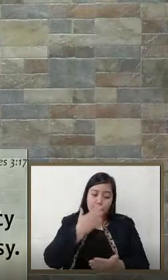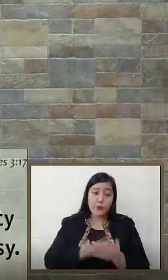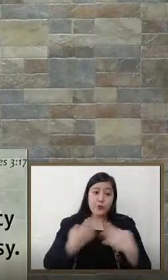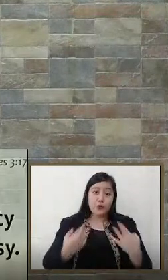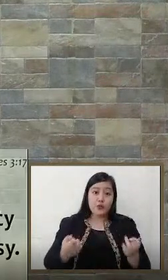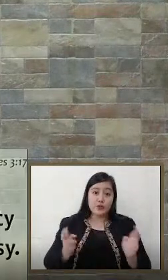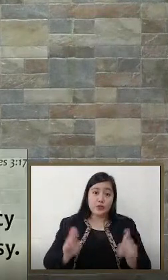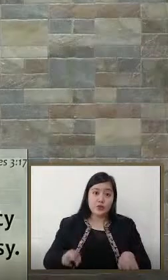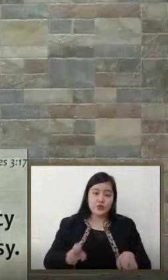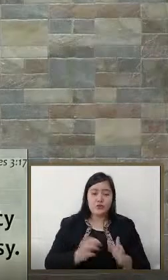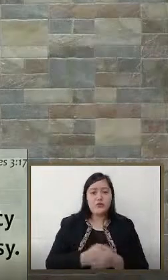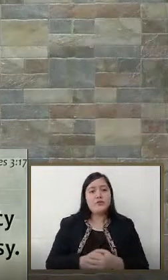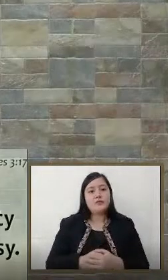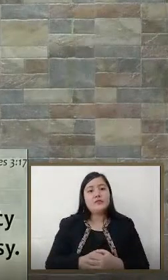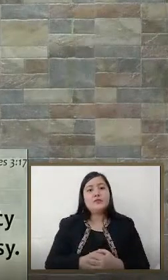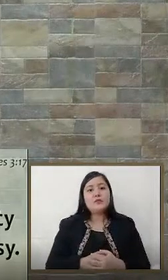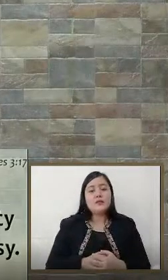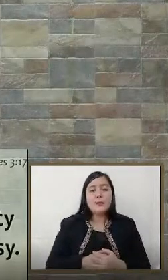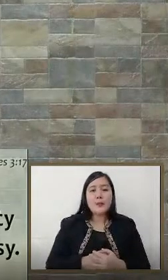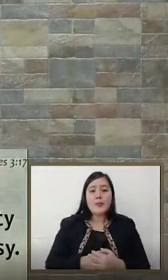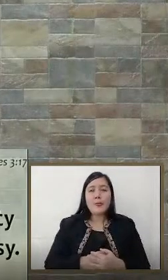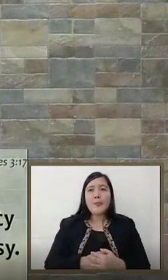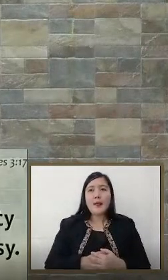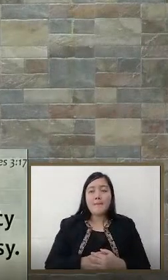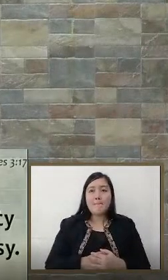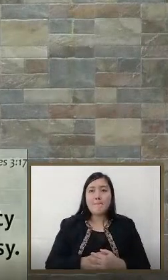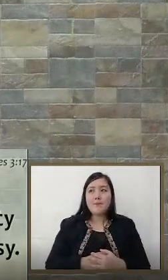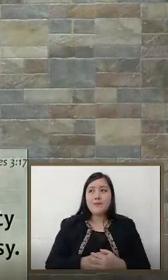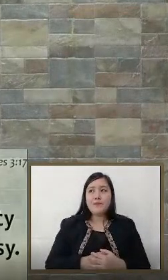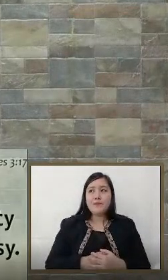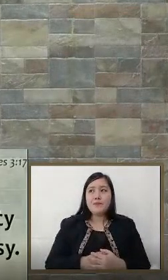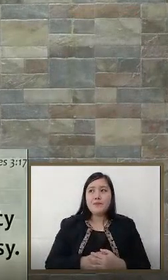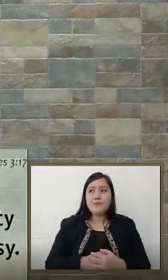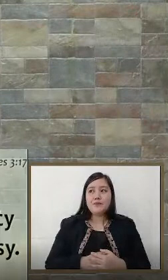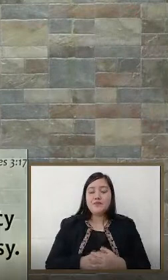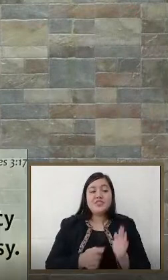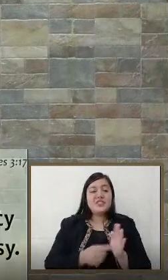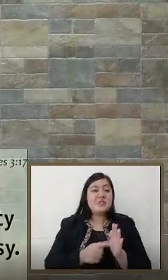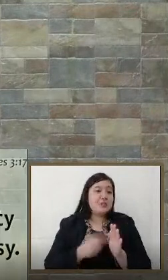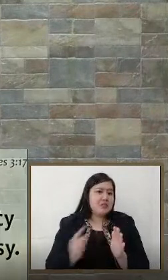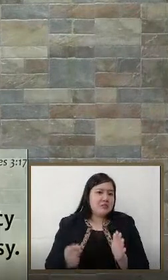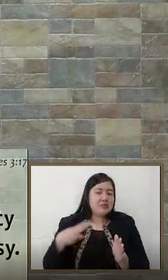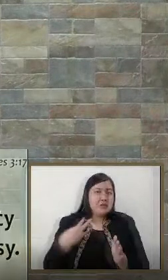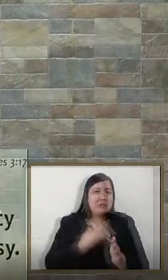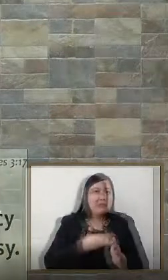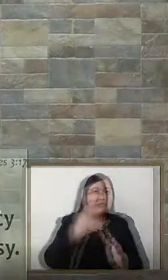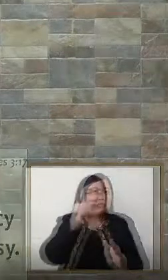You see? So, ang gusto natin lagi mangyari kasi, you deserve that, you deserve that. No.